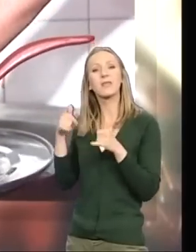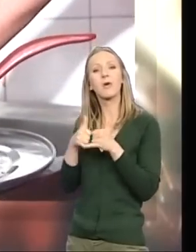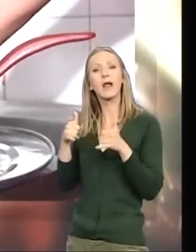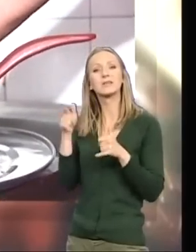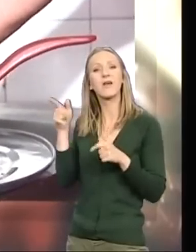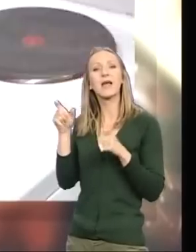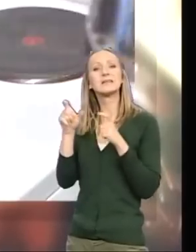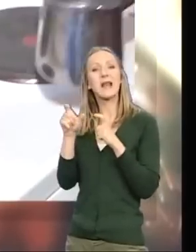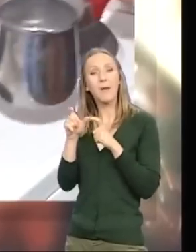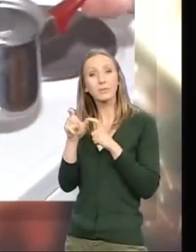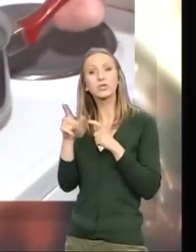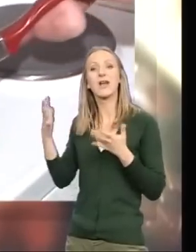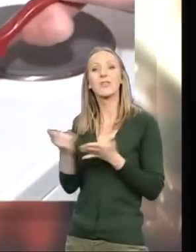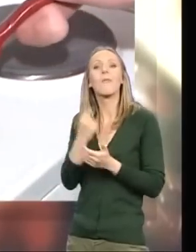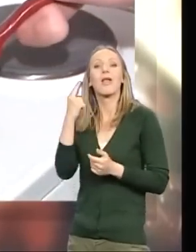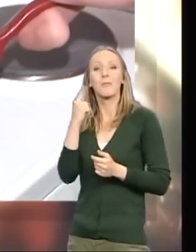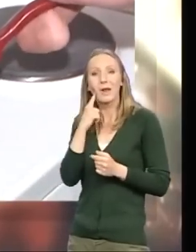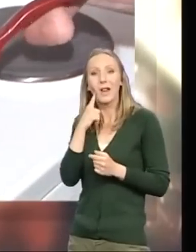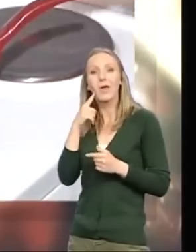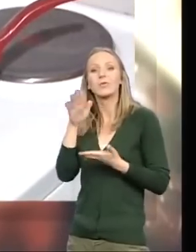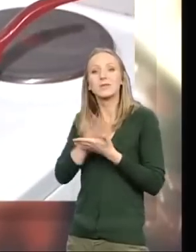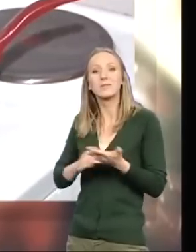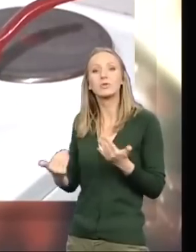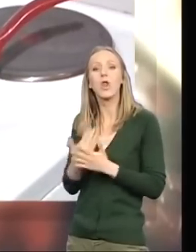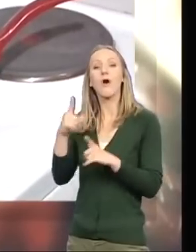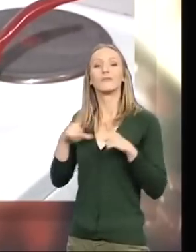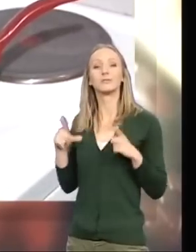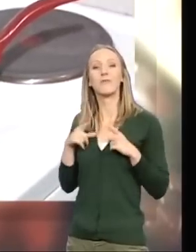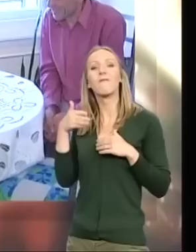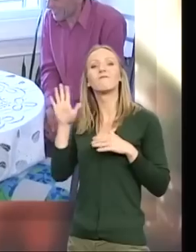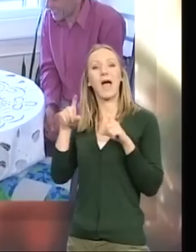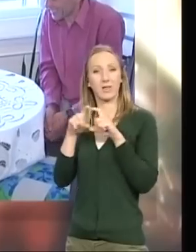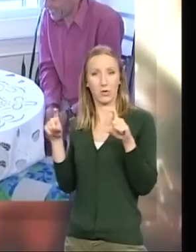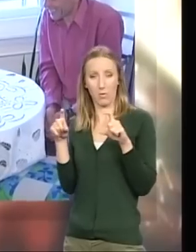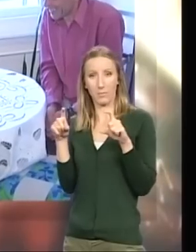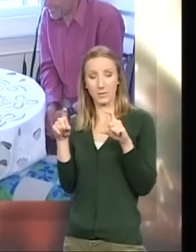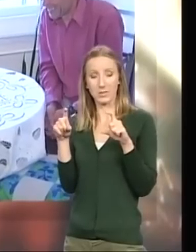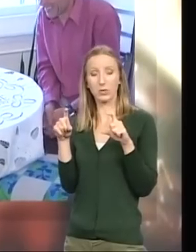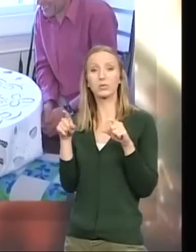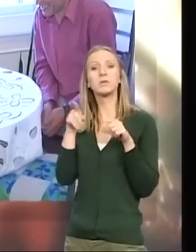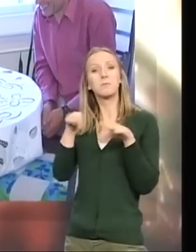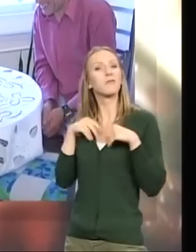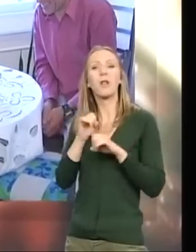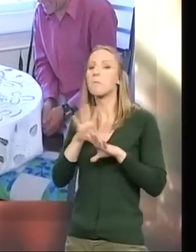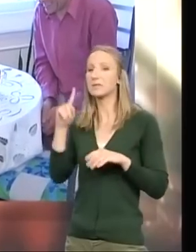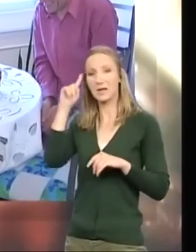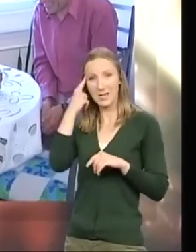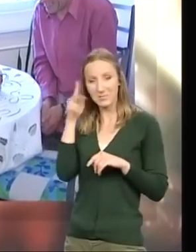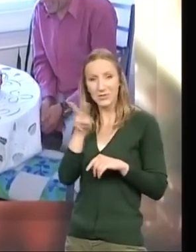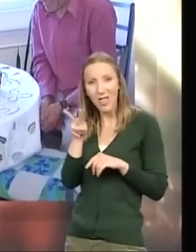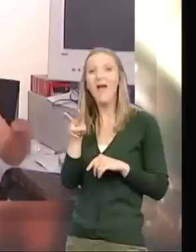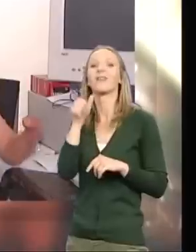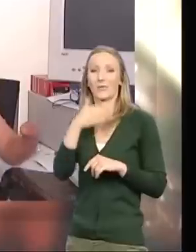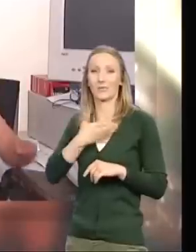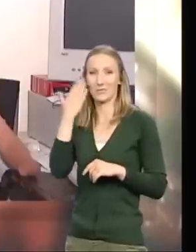Sremčici, dobili su priliku da započnu nov život van institucije. Prihvatili su je bez razmišljenja i uspili su.